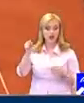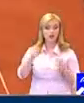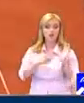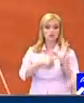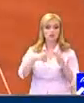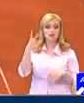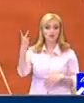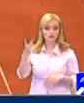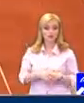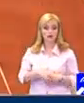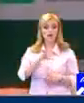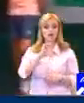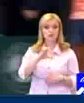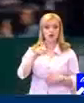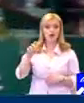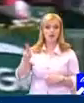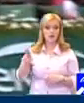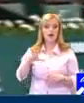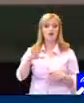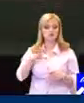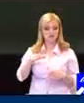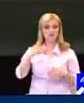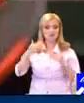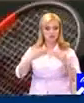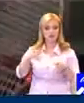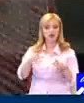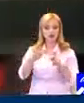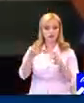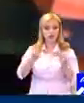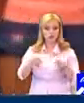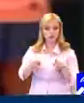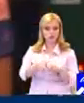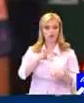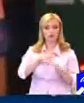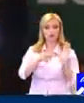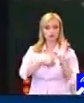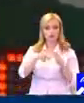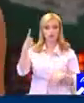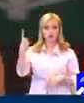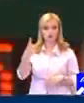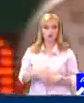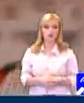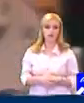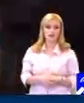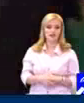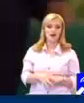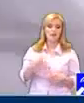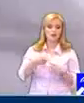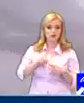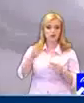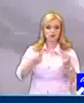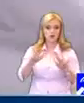În actul secund, Simona și-a dominat și mai clar adversara și s-a impus cu 6-1. Pentru calificarea în sferturi, Halep va încasa 380.000 de